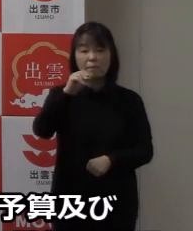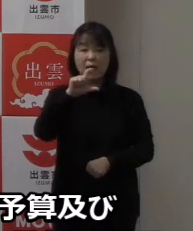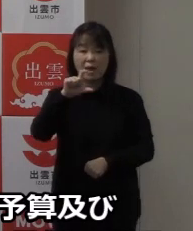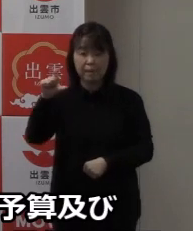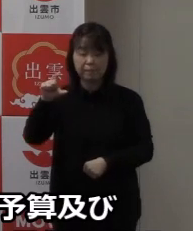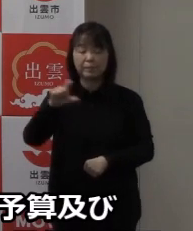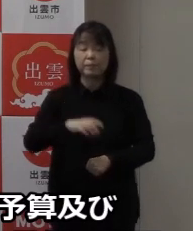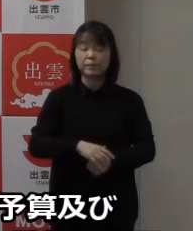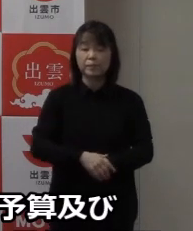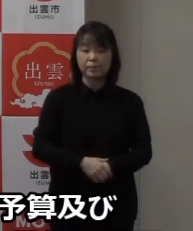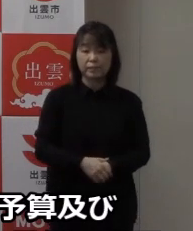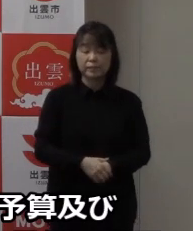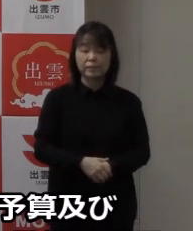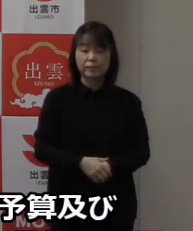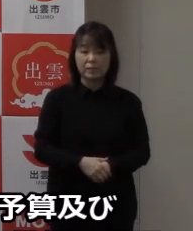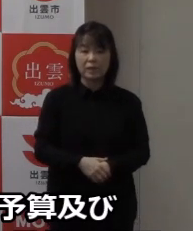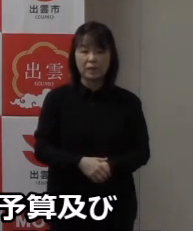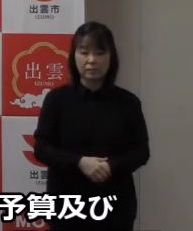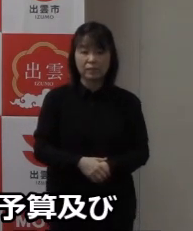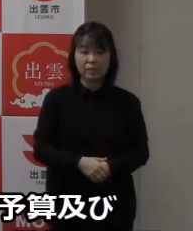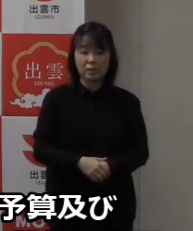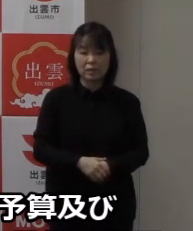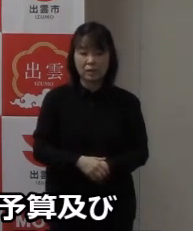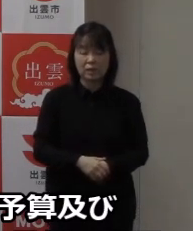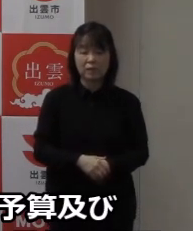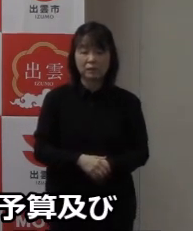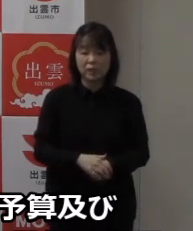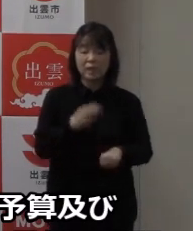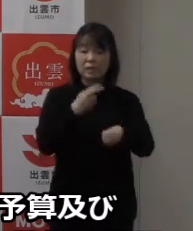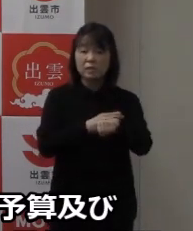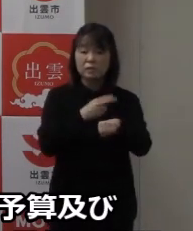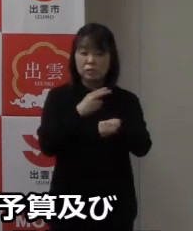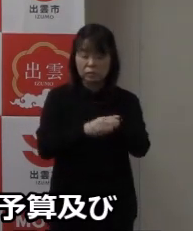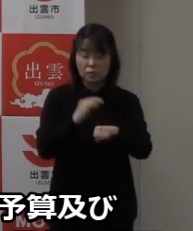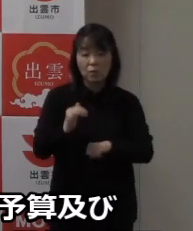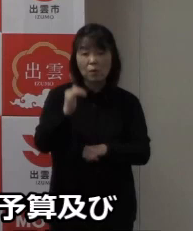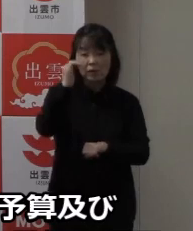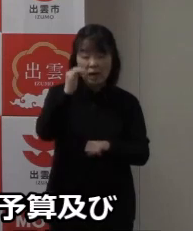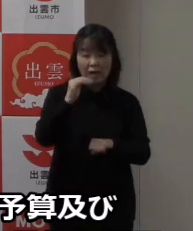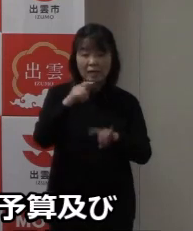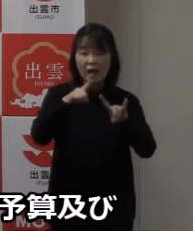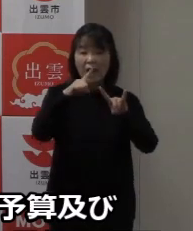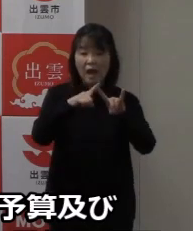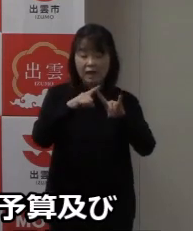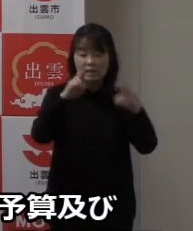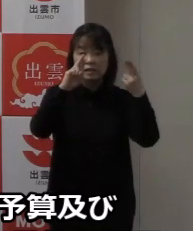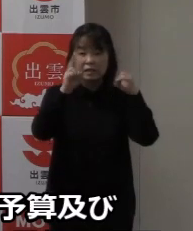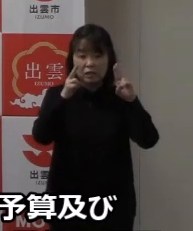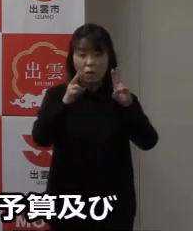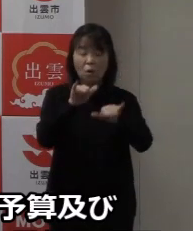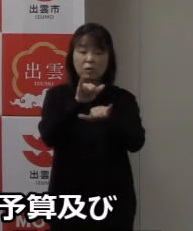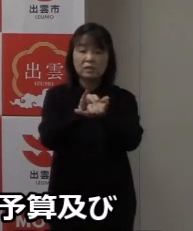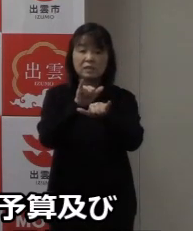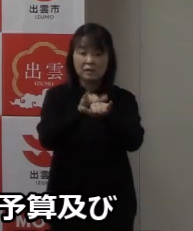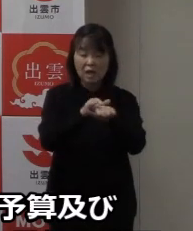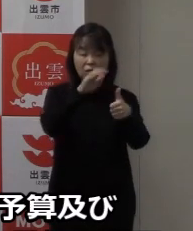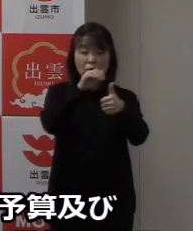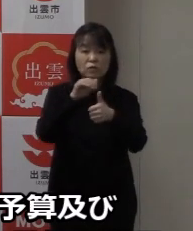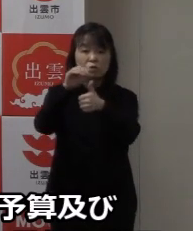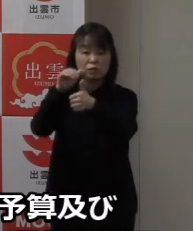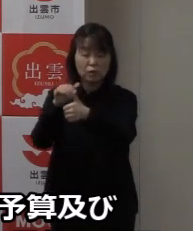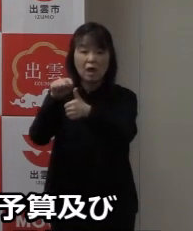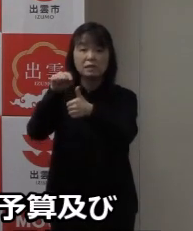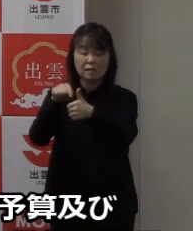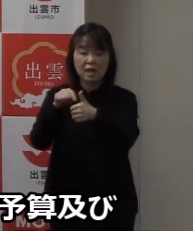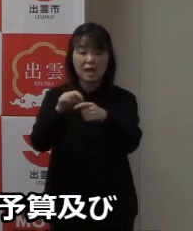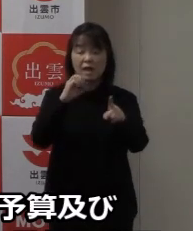。併せてですね、高度 IT 人材誘致と拠点づくり事業ということで、官民連携によって DX の推